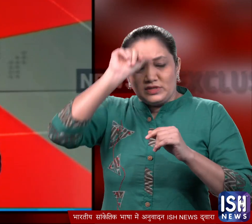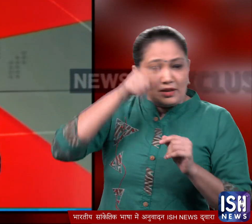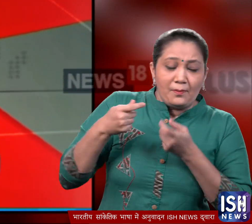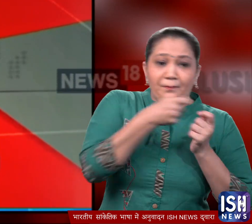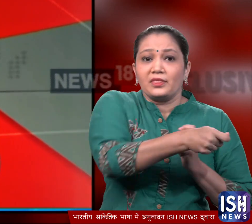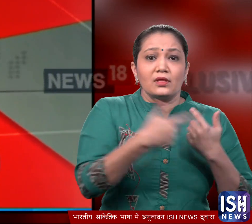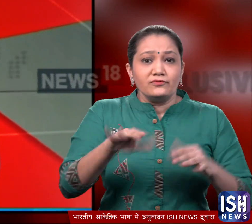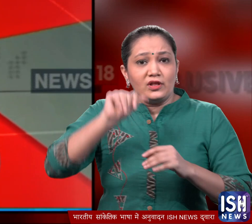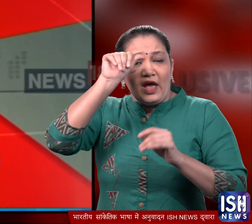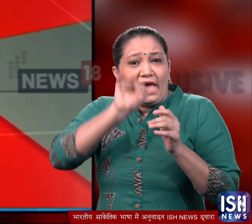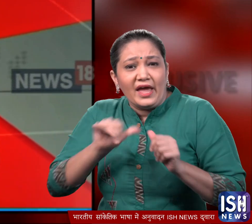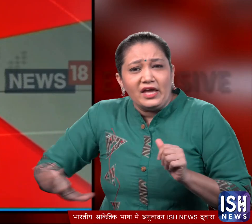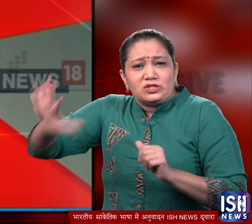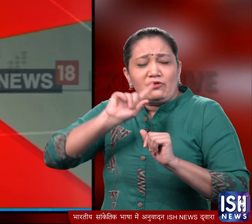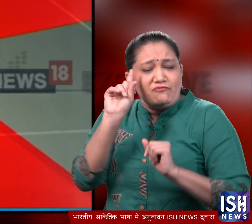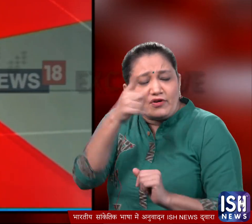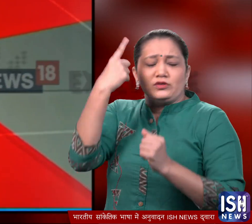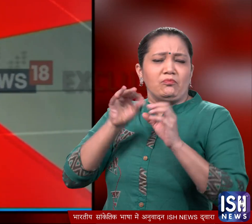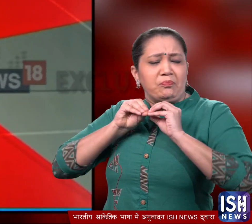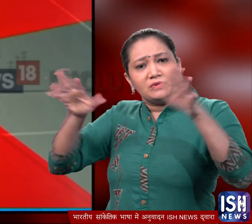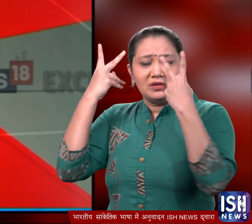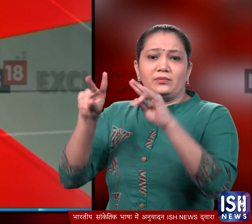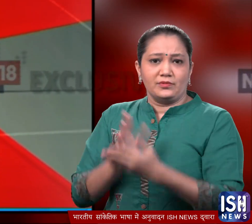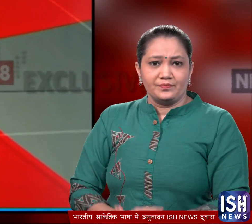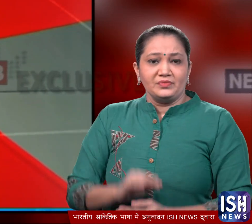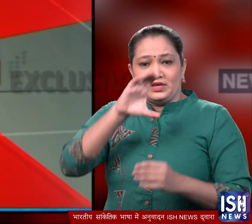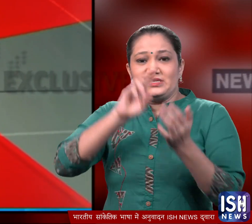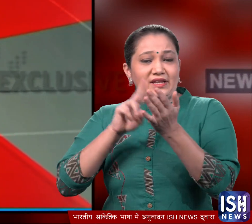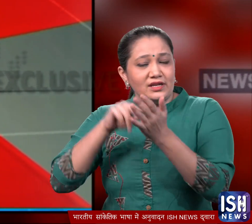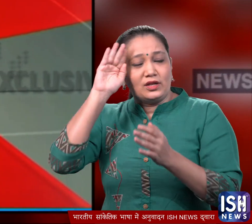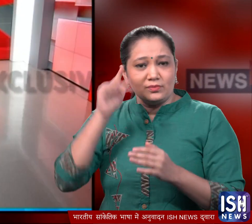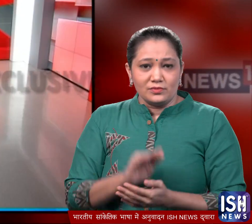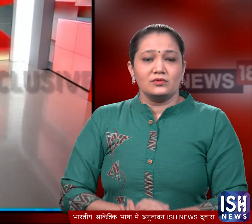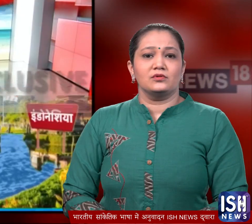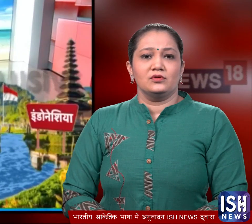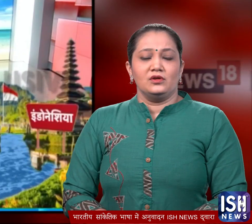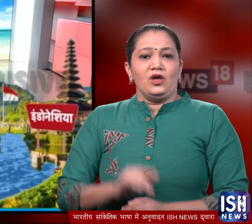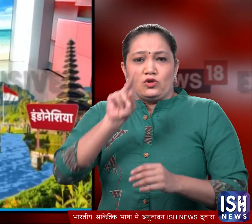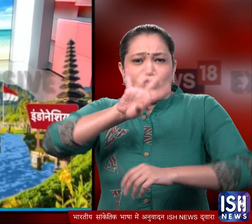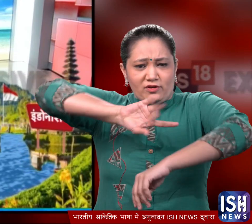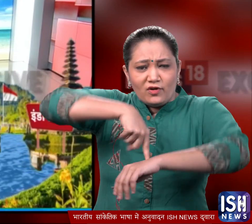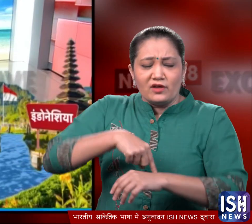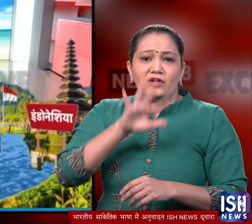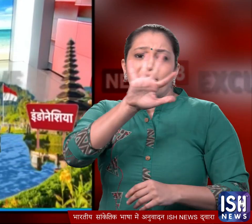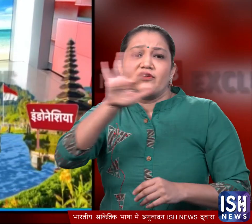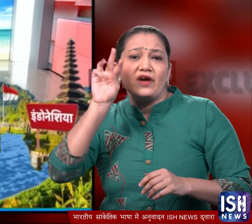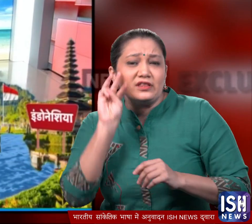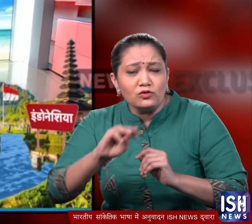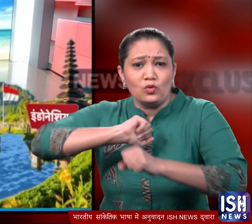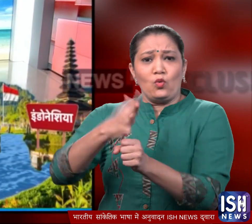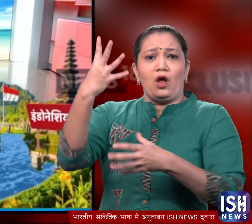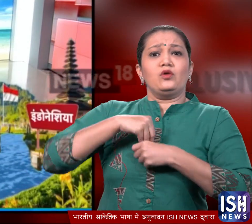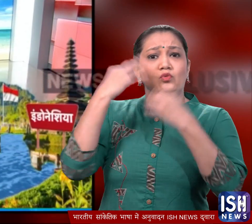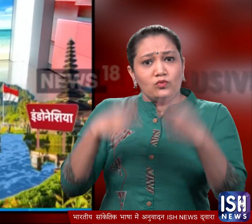इंडोनेशिया भारत को पीछे छोड़ते हुए एशिया में कोरोना का नया गढ़ बन गया है। CNN की रिपोर्ट है कि बीते 24 घंटों में इंडोनेशिया में करीब